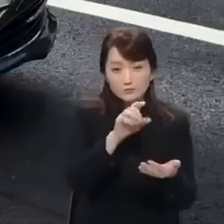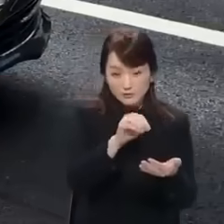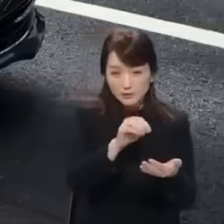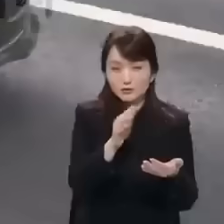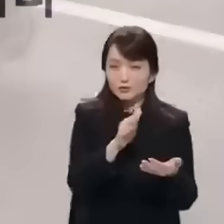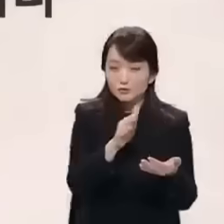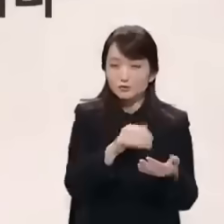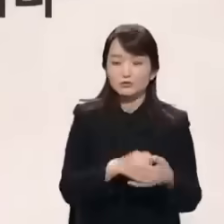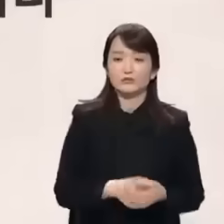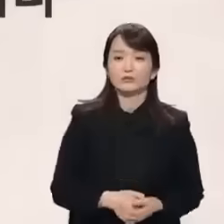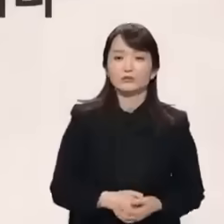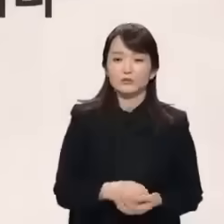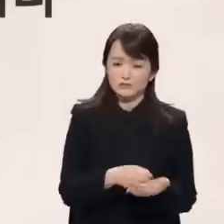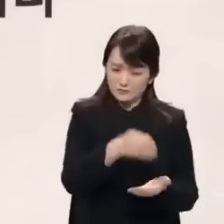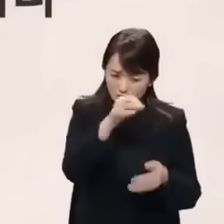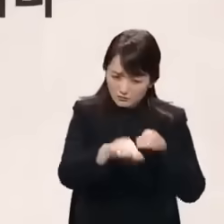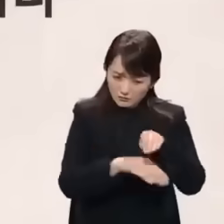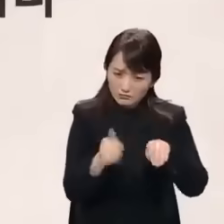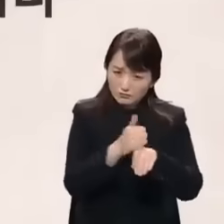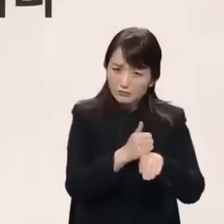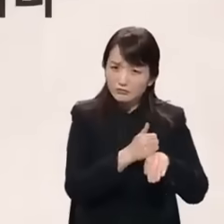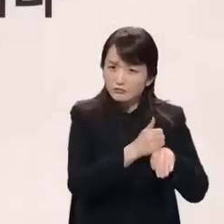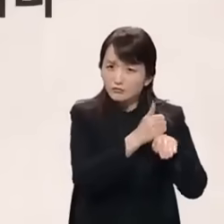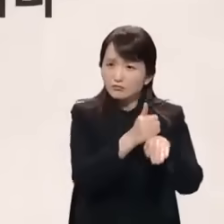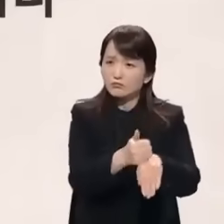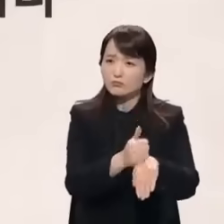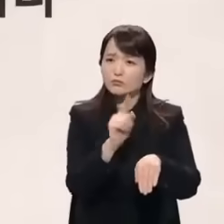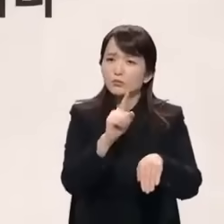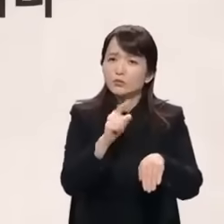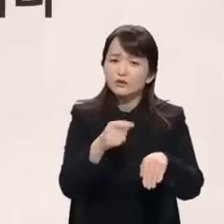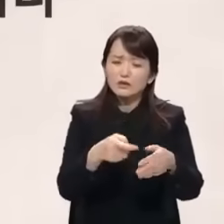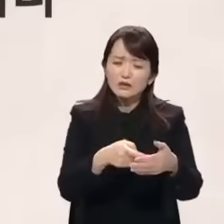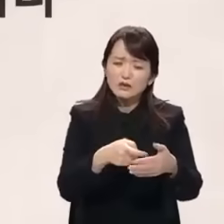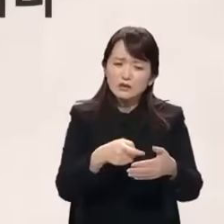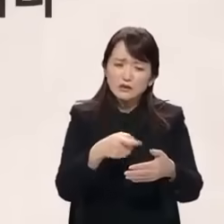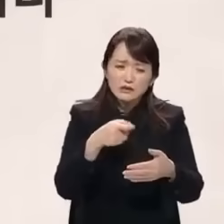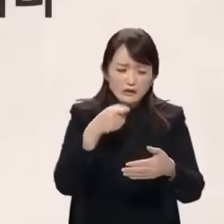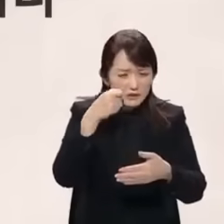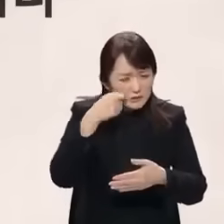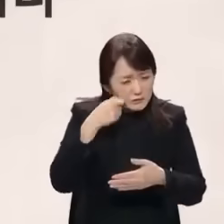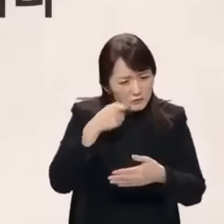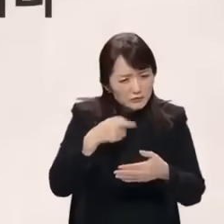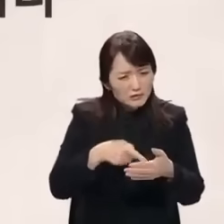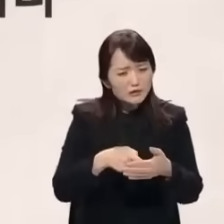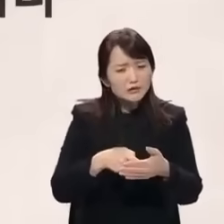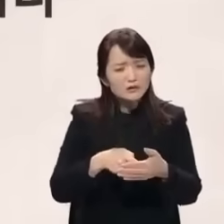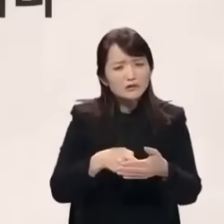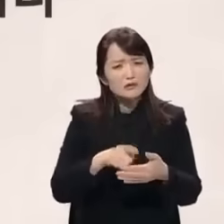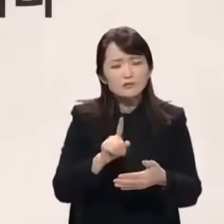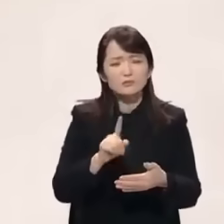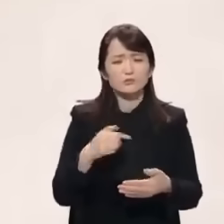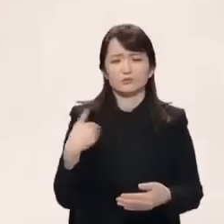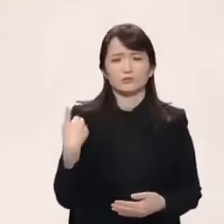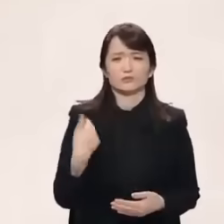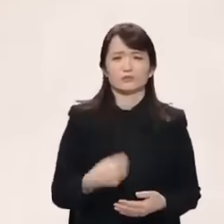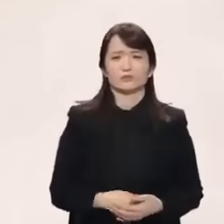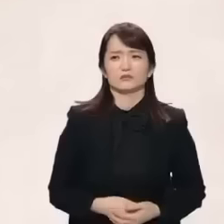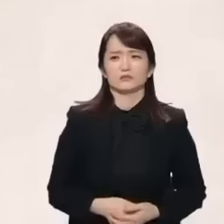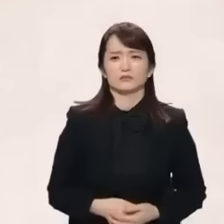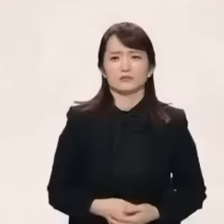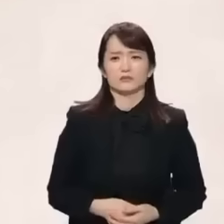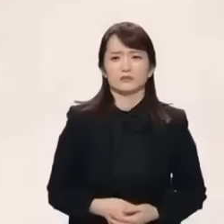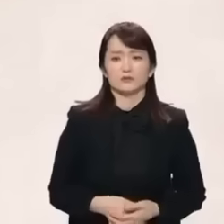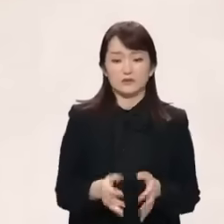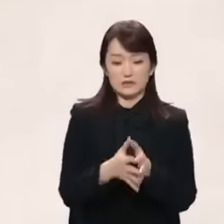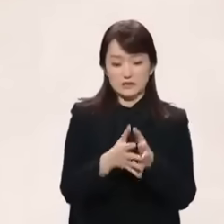되는데 아니 저렇게 고급 차를 타고 다니면서 뭐가 그렇게 아까운지 모르겠다라고 이렇게 하는 의견도 있는데요. 왜 그러냐면 그